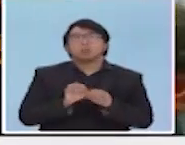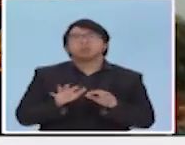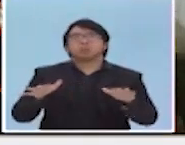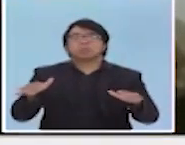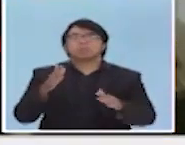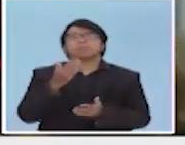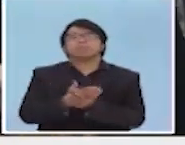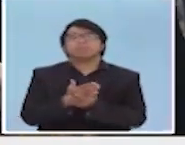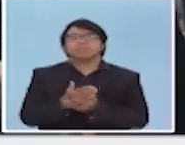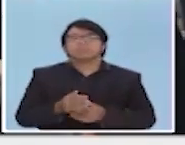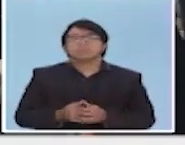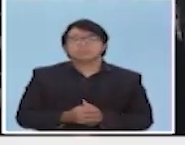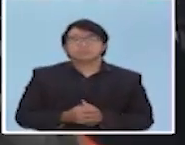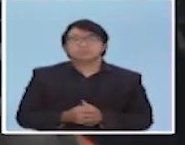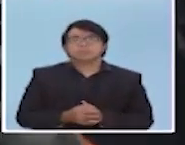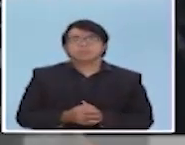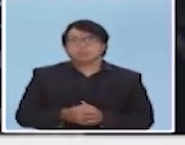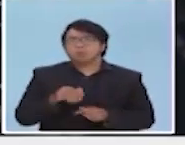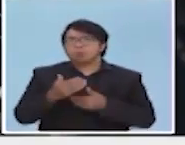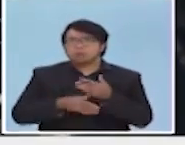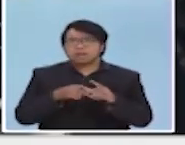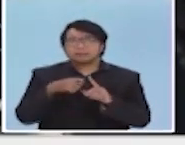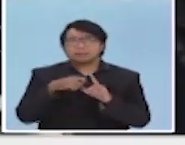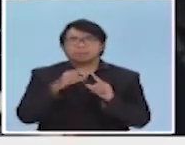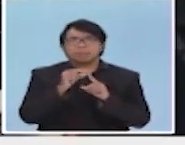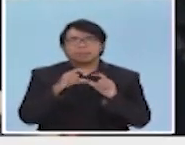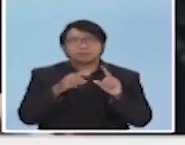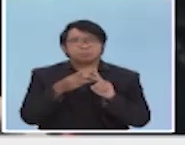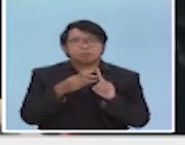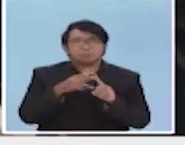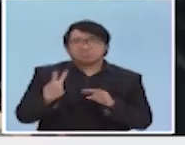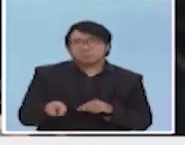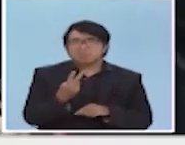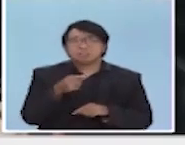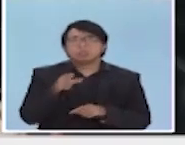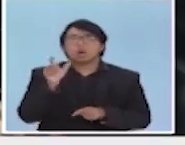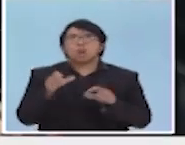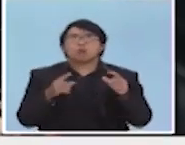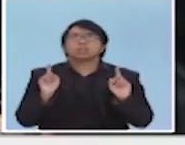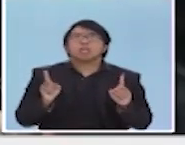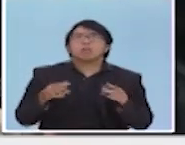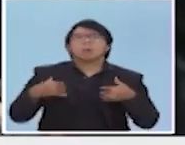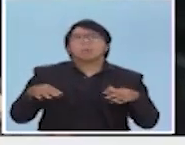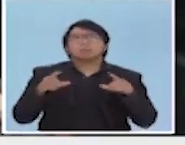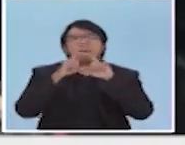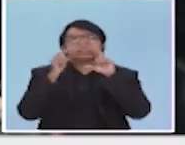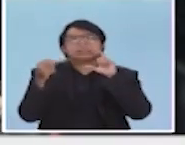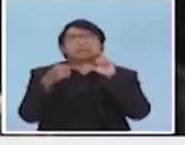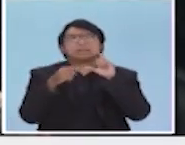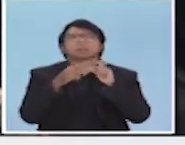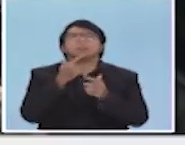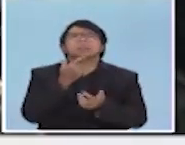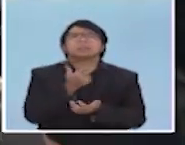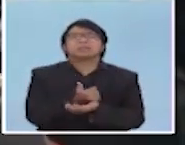COVID-19. Masa transisi ini bukan berarti bebas sebebas-bebasnya, tetapi masker itu merupakan sebuah, dijadikan sebuah gaya hidup yang memang menjadikan mode